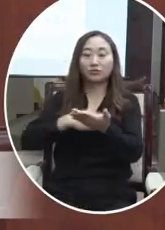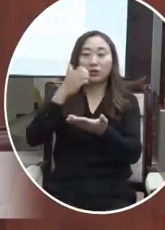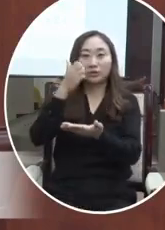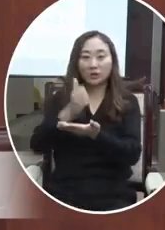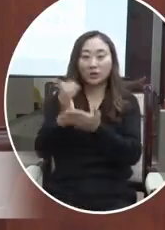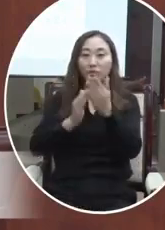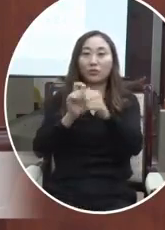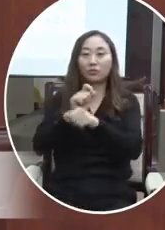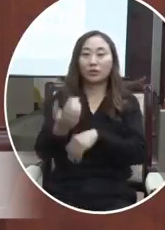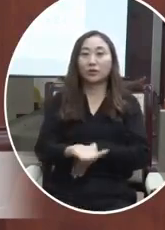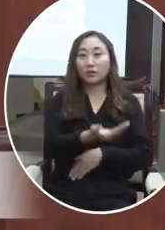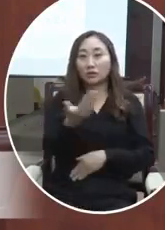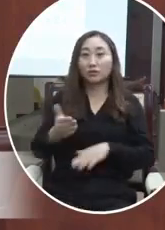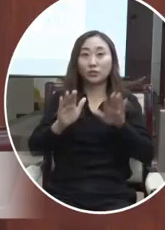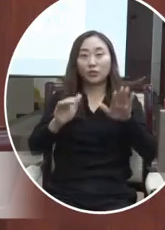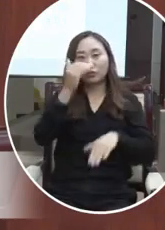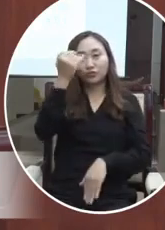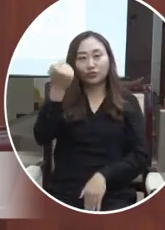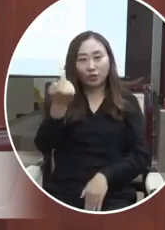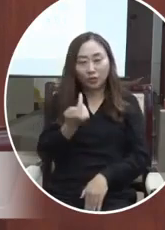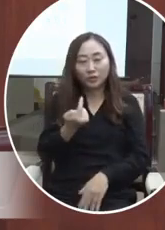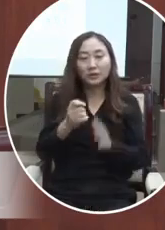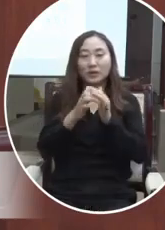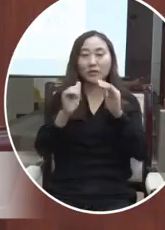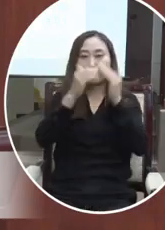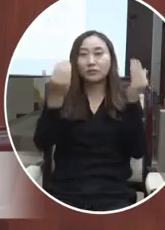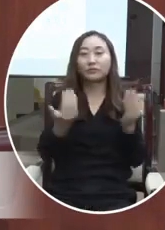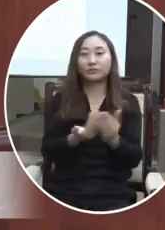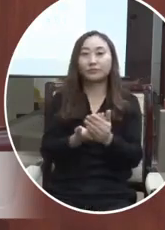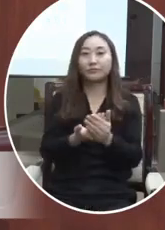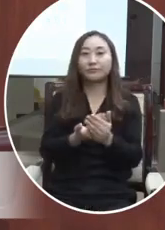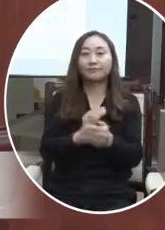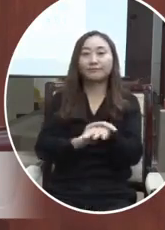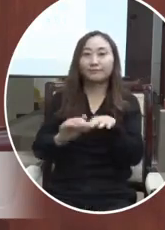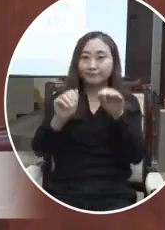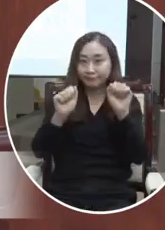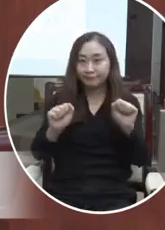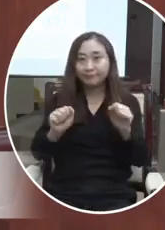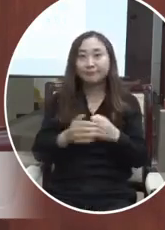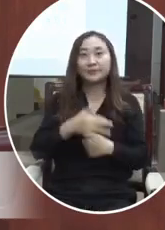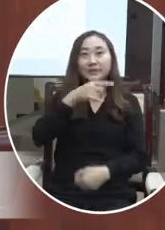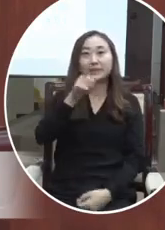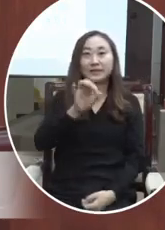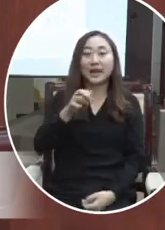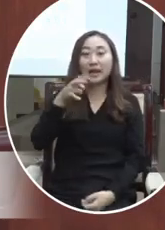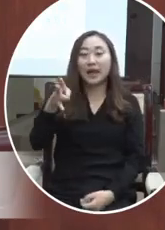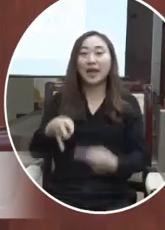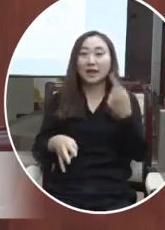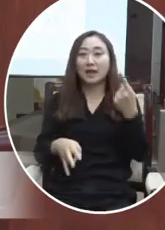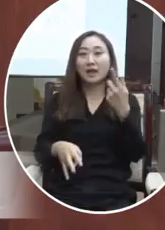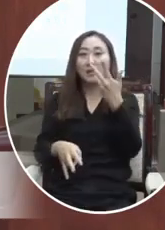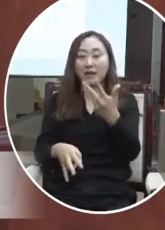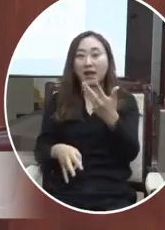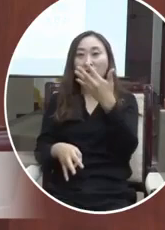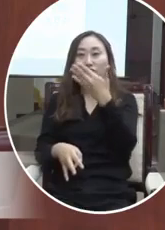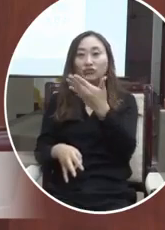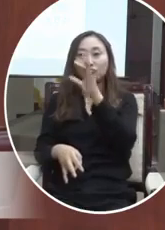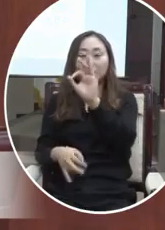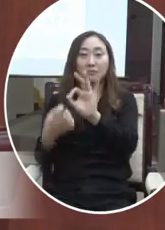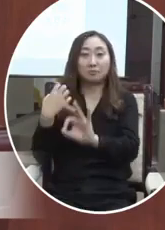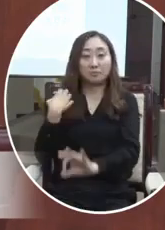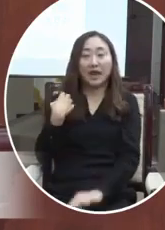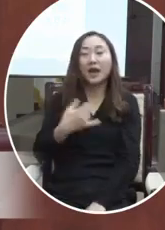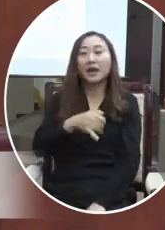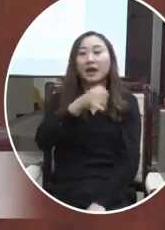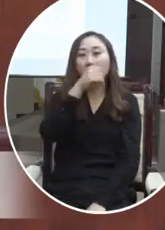공무원 여러분, 그리고 이 자리에 함께하고 계신 언론인 방청객 여러분, 안녕하십니까? 상계 1, 8, 9,